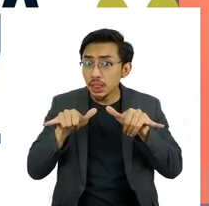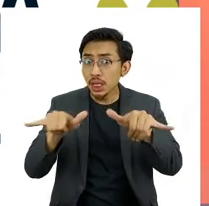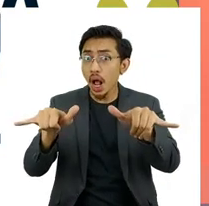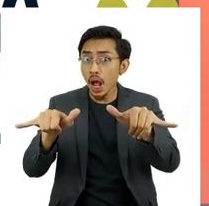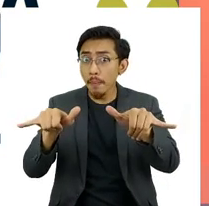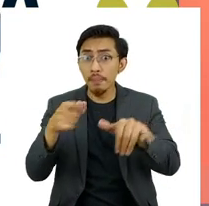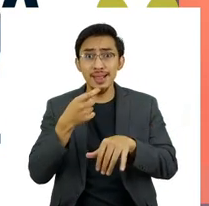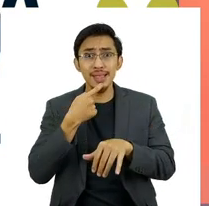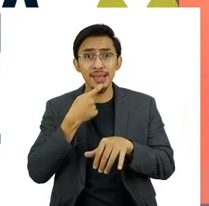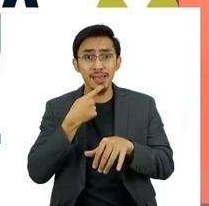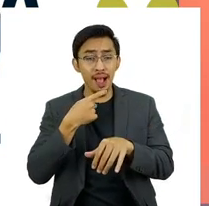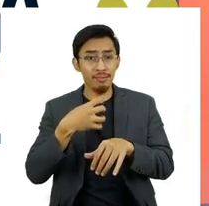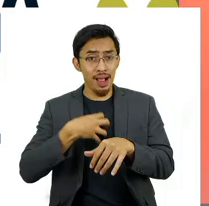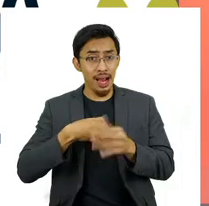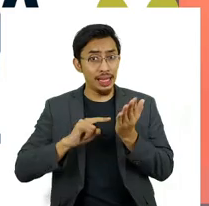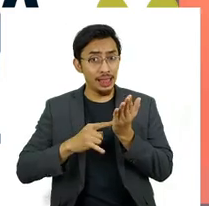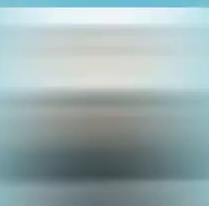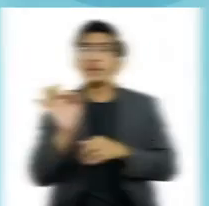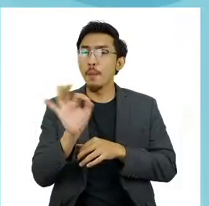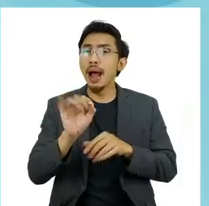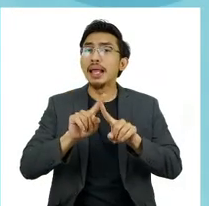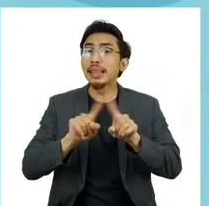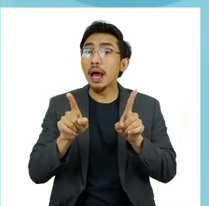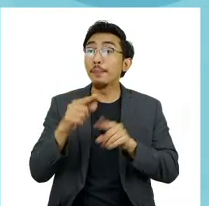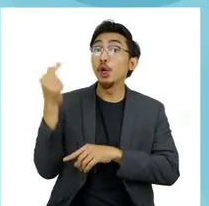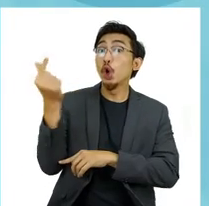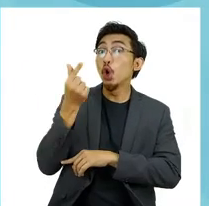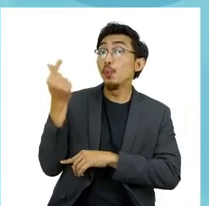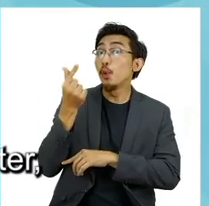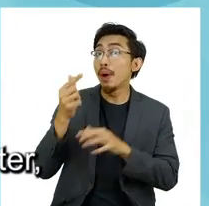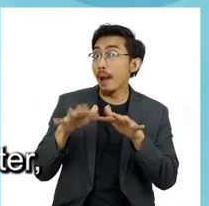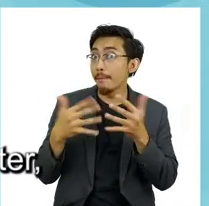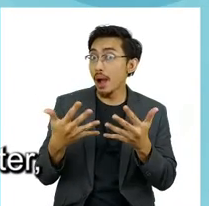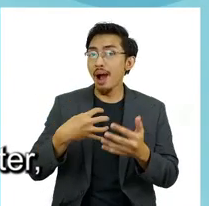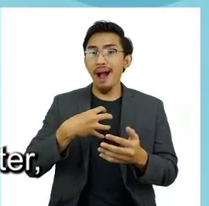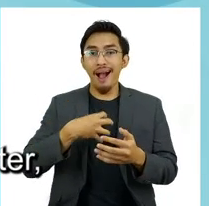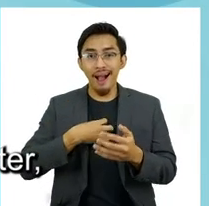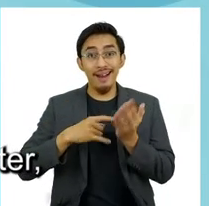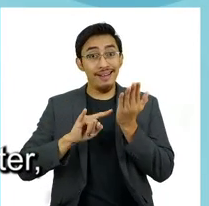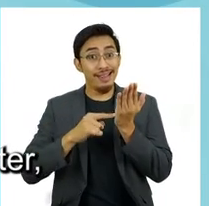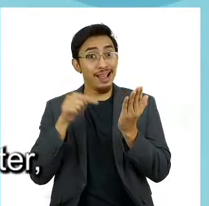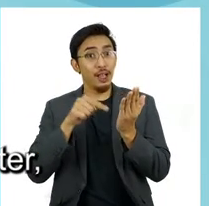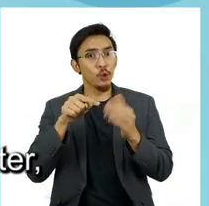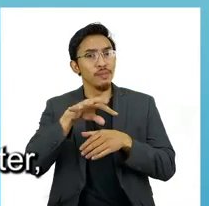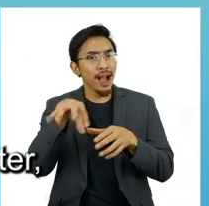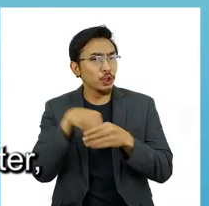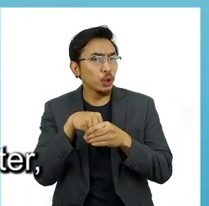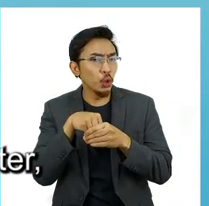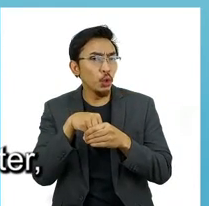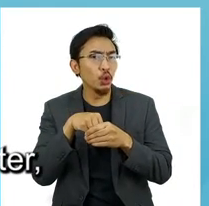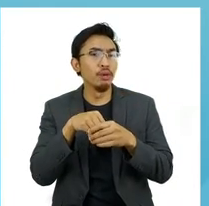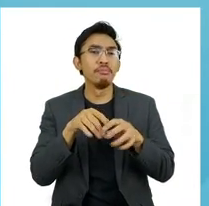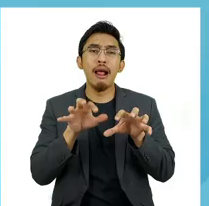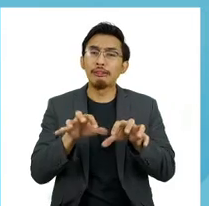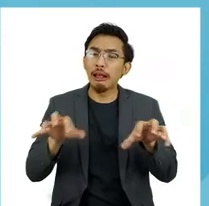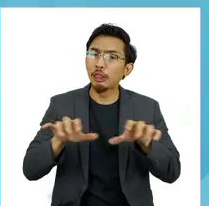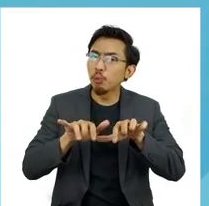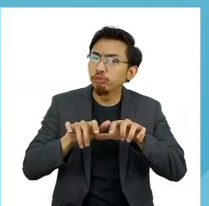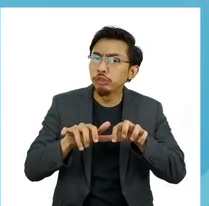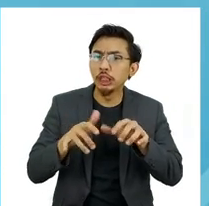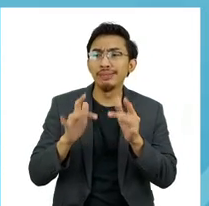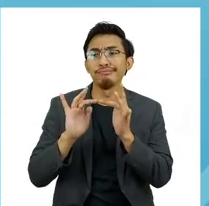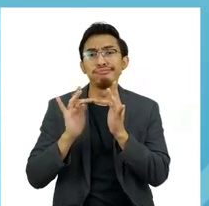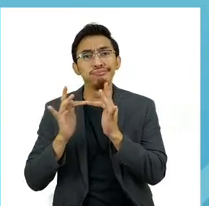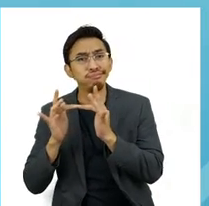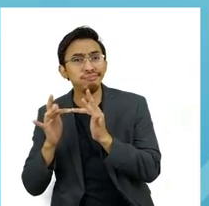yang seragam mengenai hak digital itu sendiri. Secara umum, konsensus mengenai hak digital mencakup akses pada komputer,